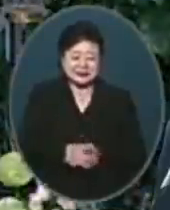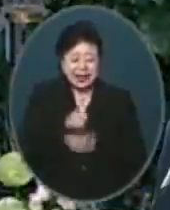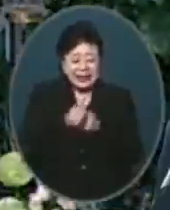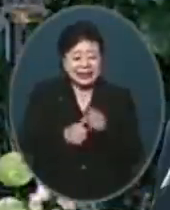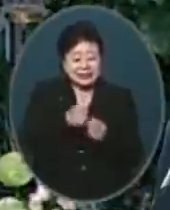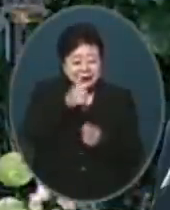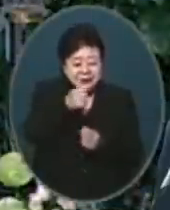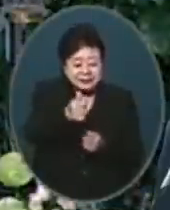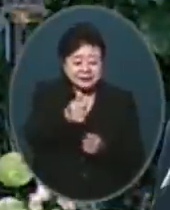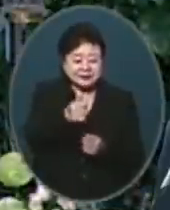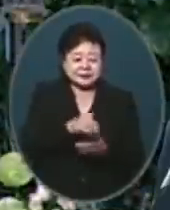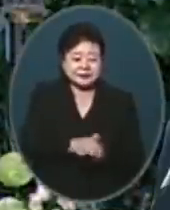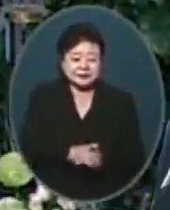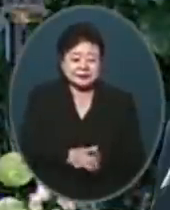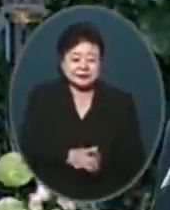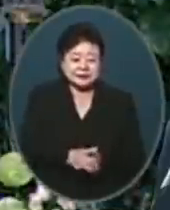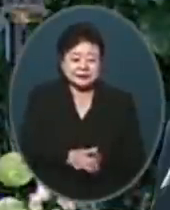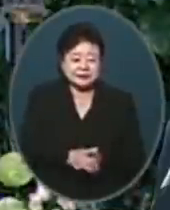하나님이